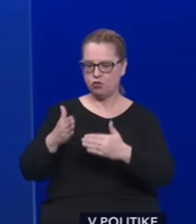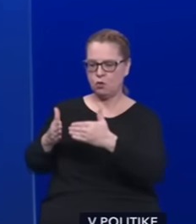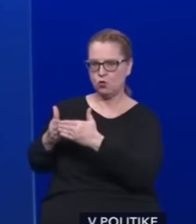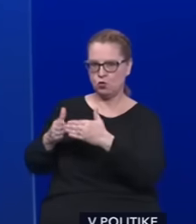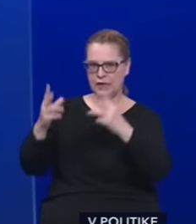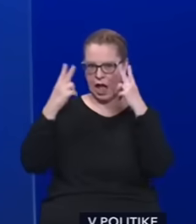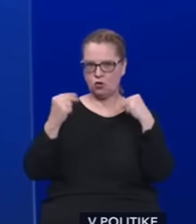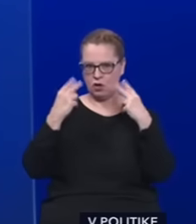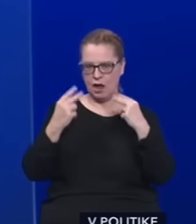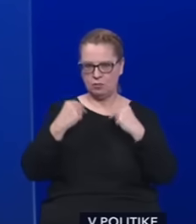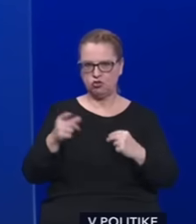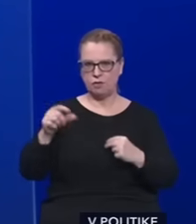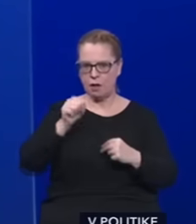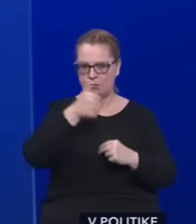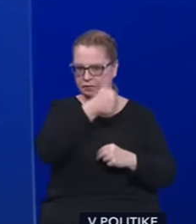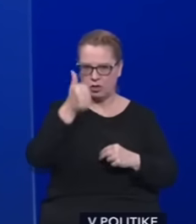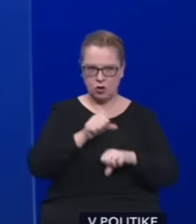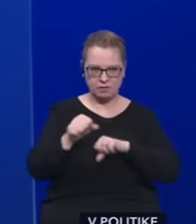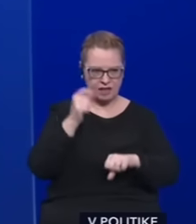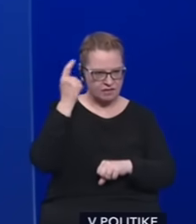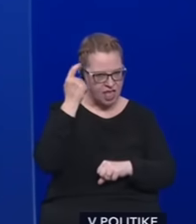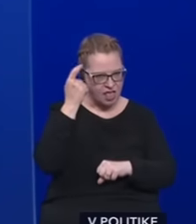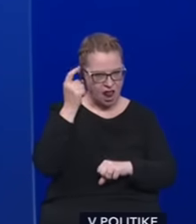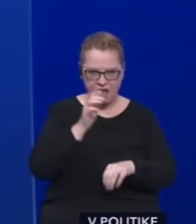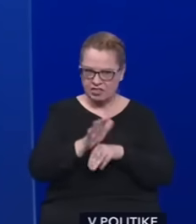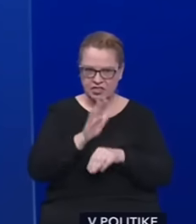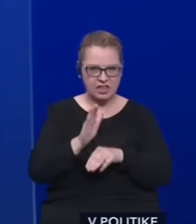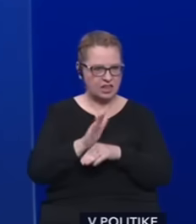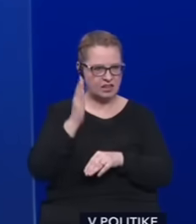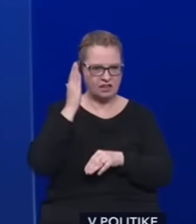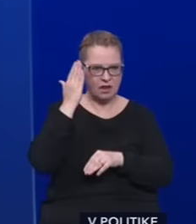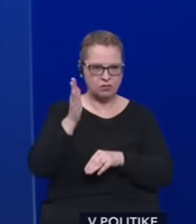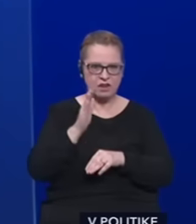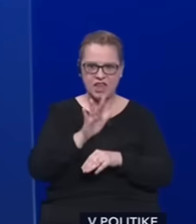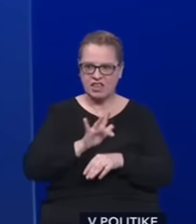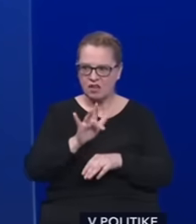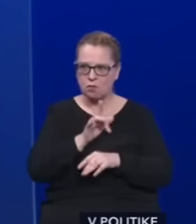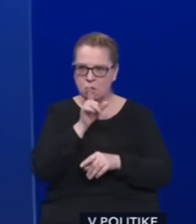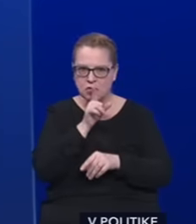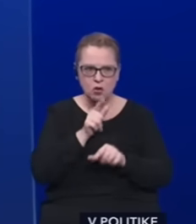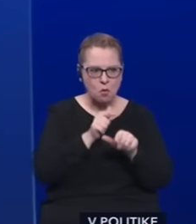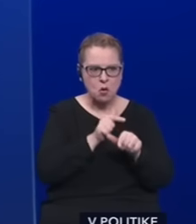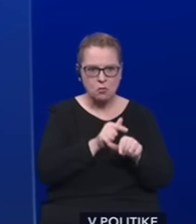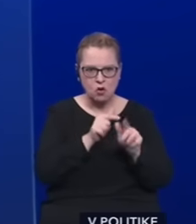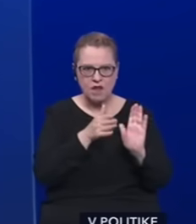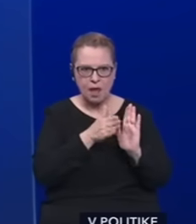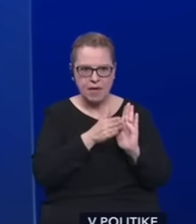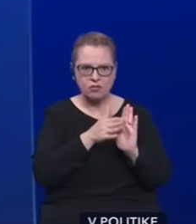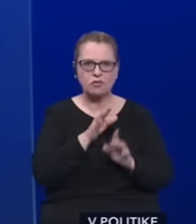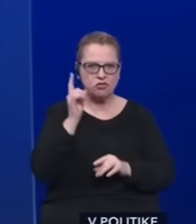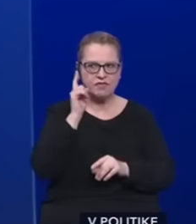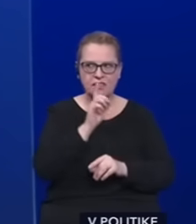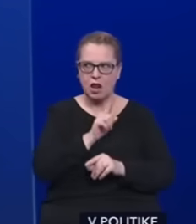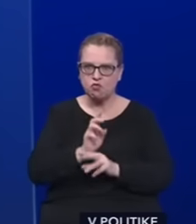sa tam už v prvom roku vládnutia vedela, že nikde nebude vedieť sa umiestniť a bola veľmi tichučko a podporovala Igora Matoviča, lebo vedela, že už vtedy